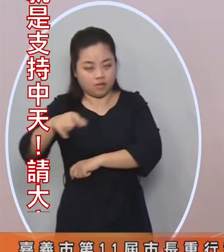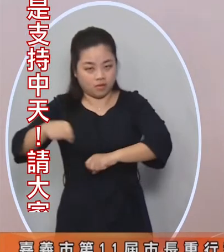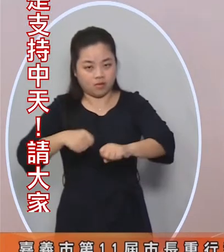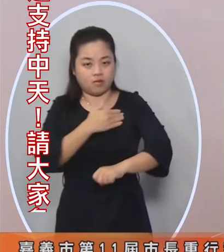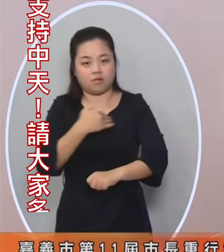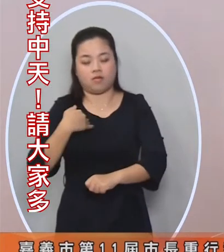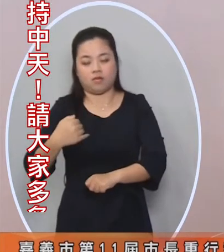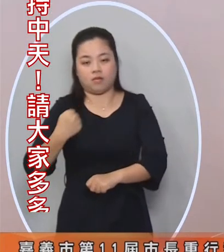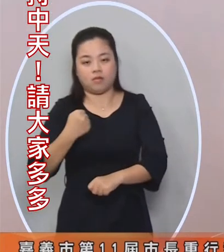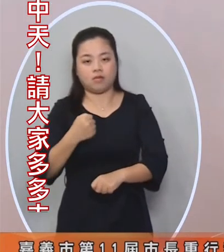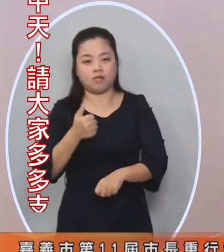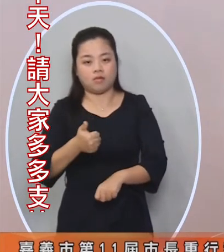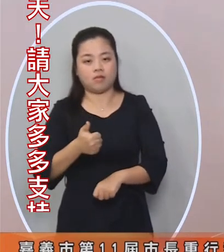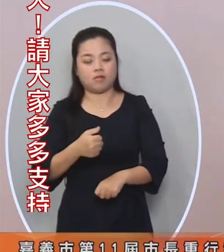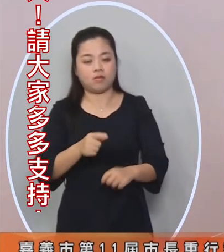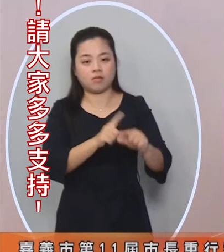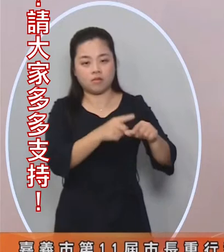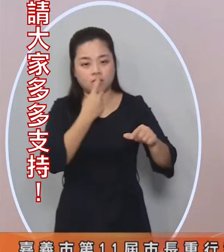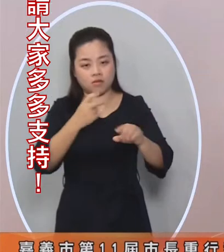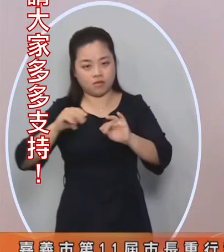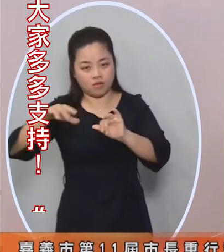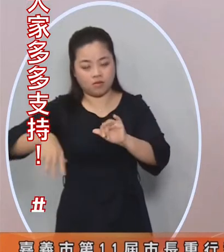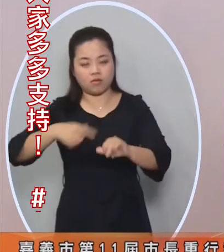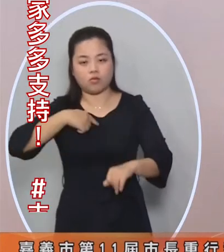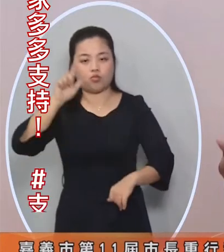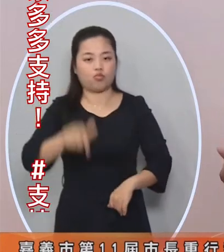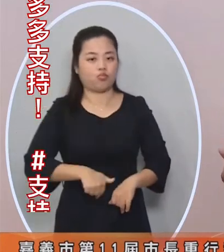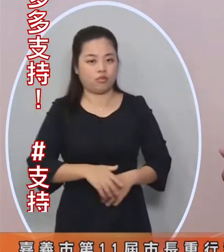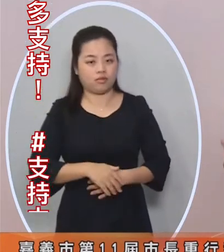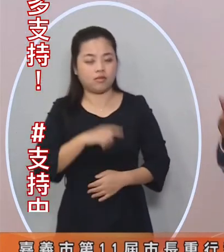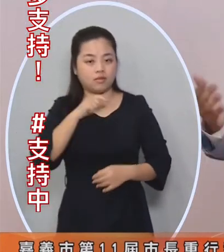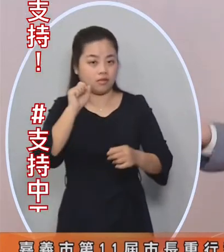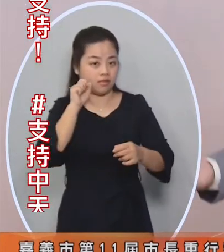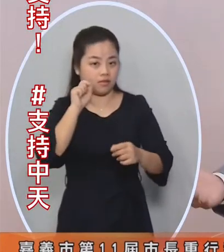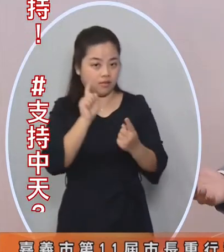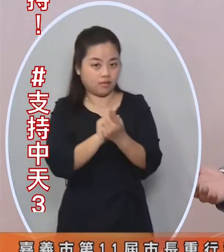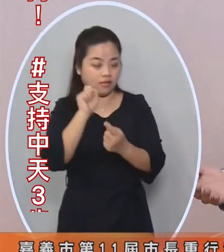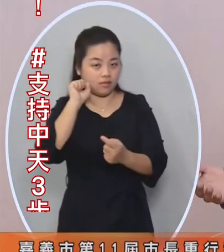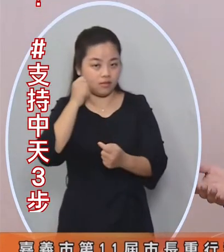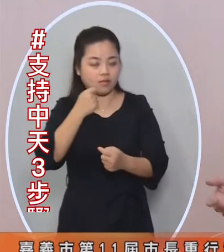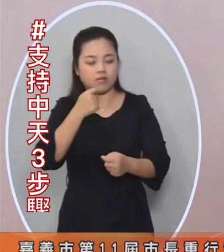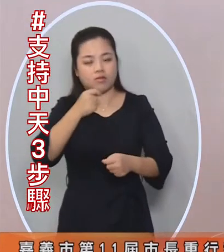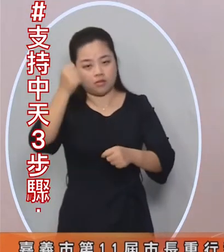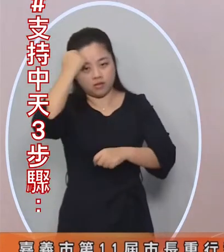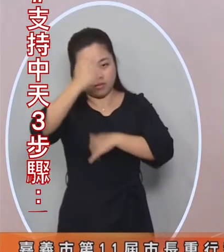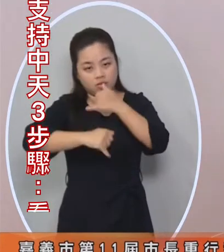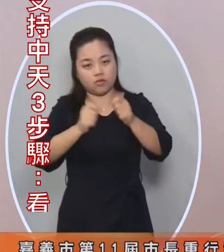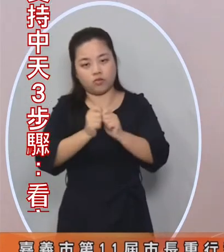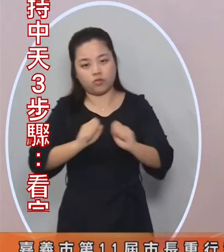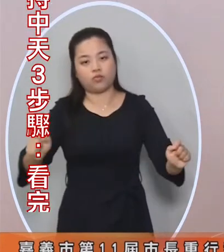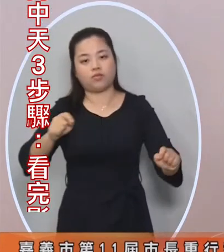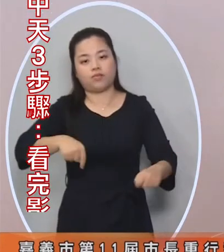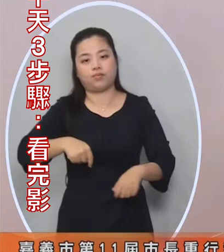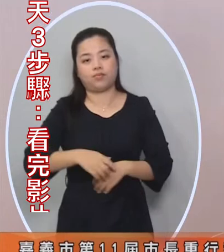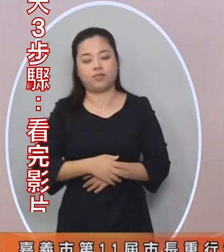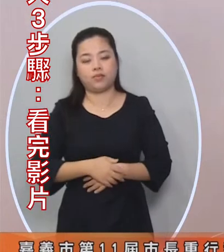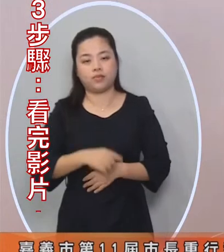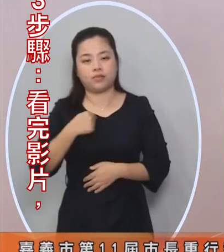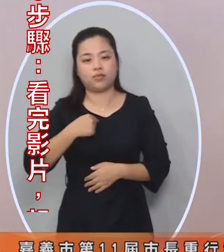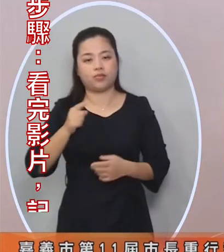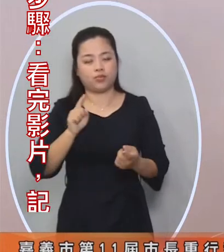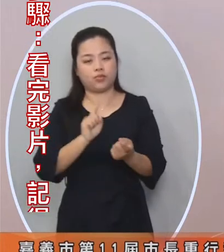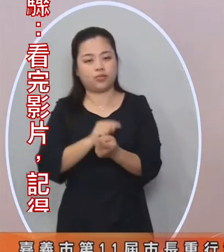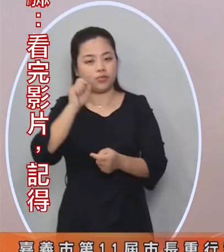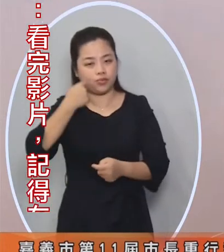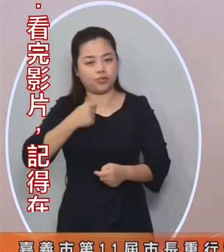能力，我在中央地方都非常熟悉，我对嘉义的状况，我长期以来住在嘉义市，对嘉义的状况非常了